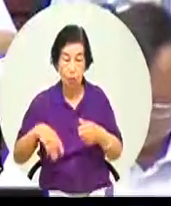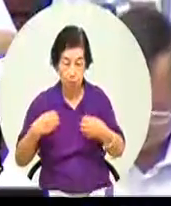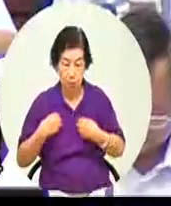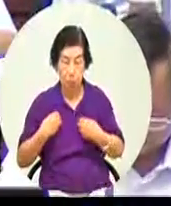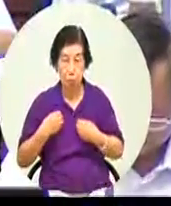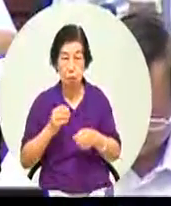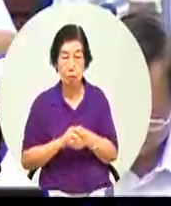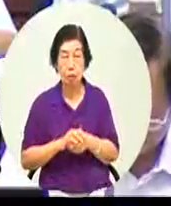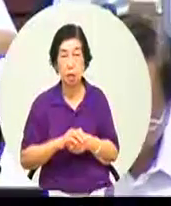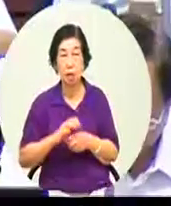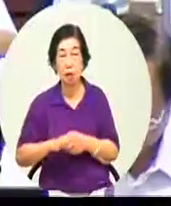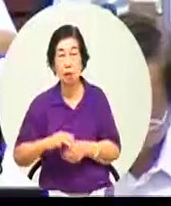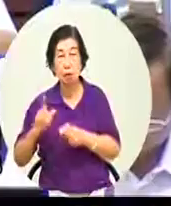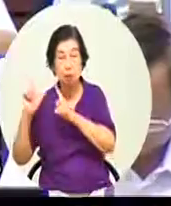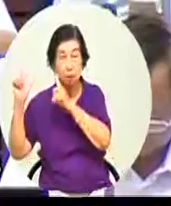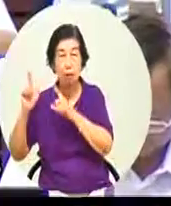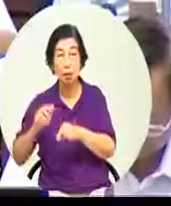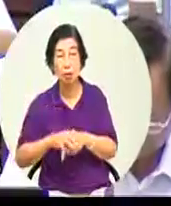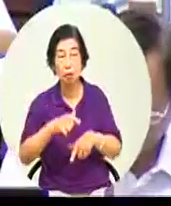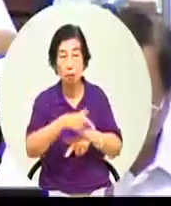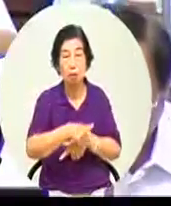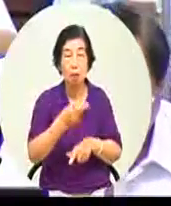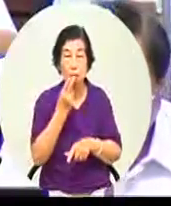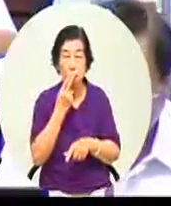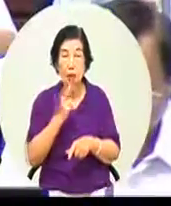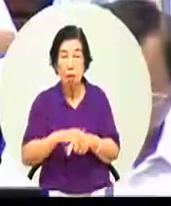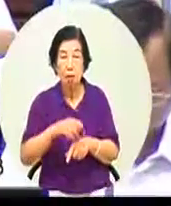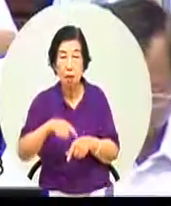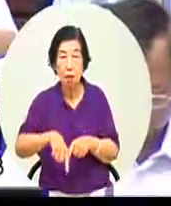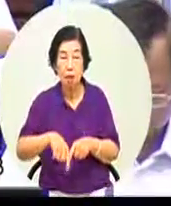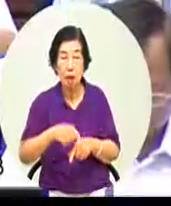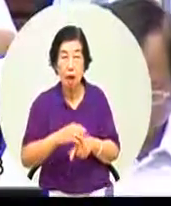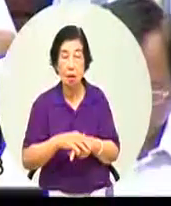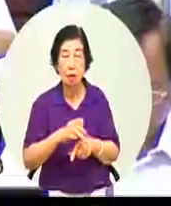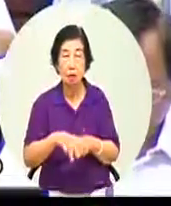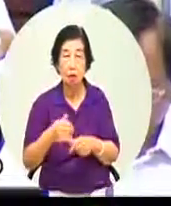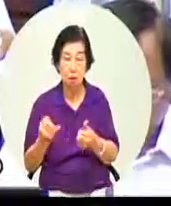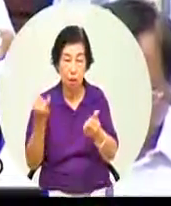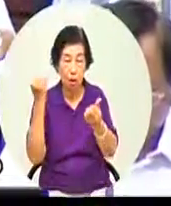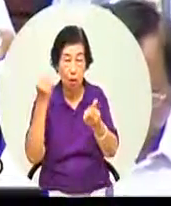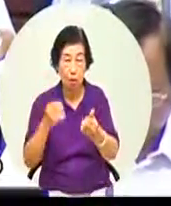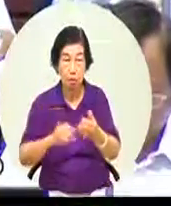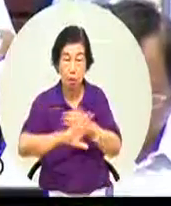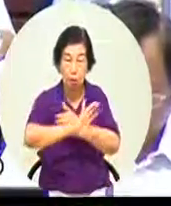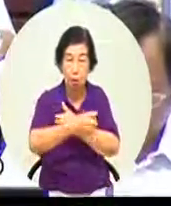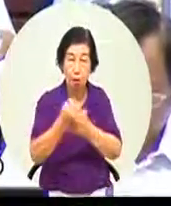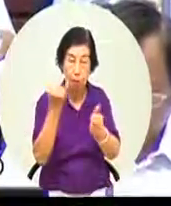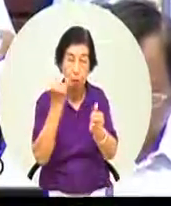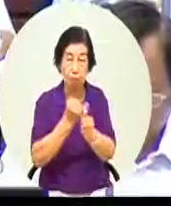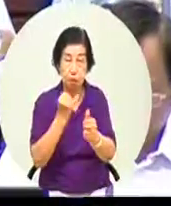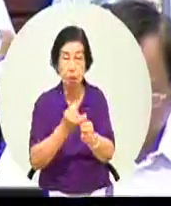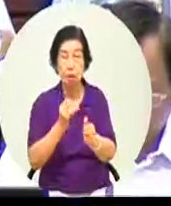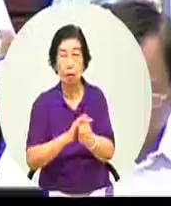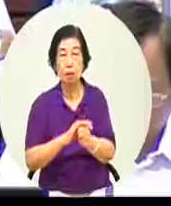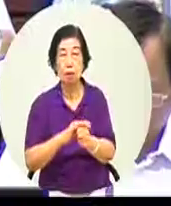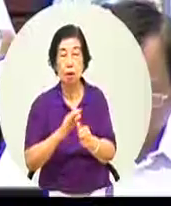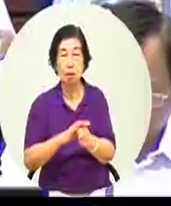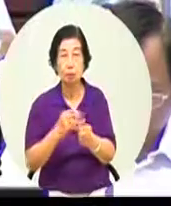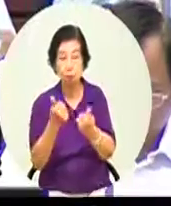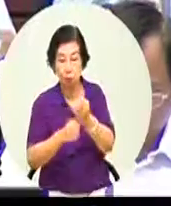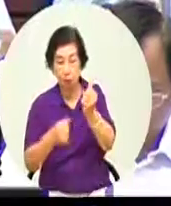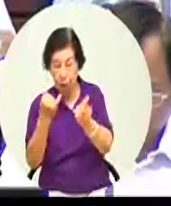来进入，或者是他们的二代已经是在大学，那也能够来接受这样的培训。那后续